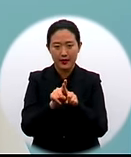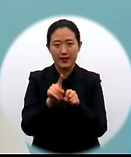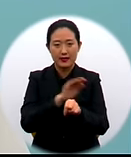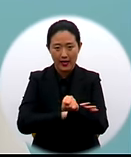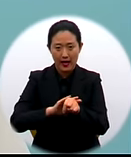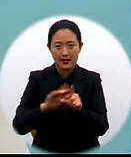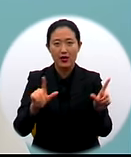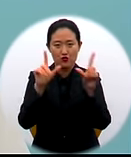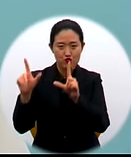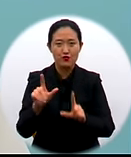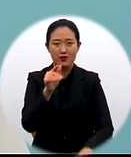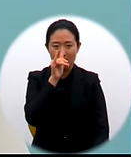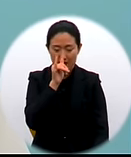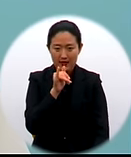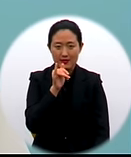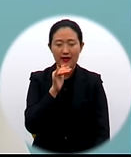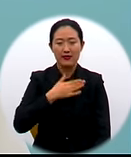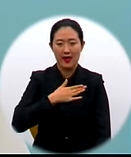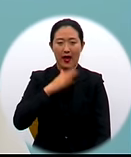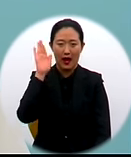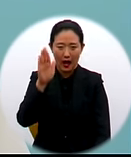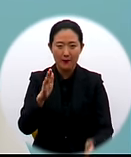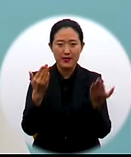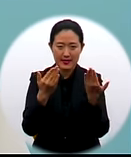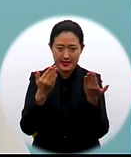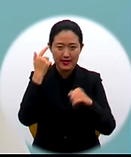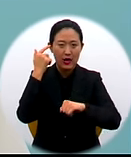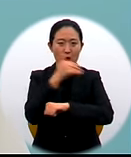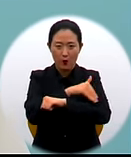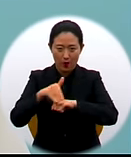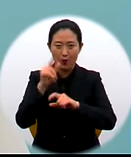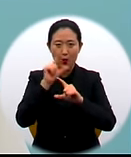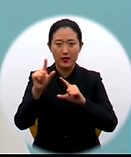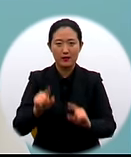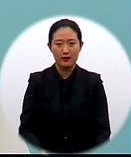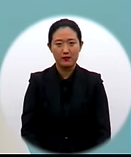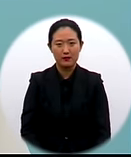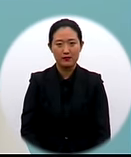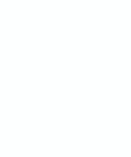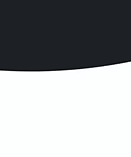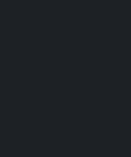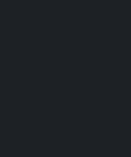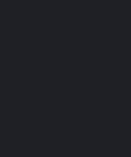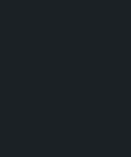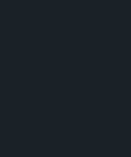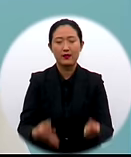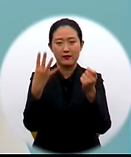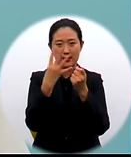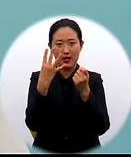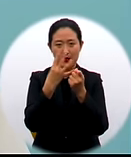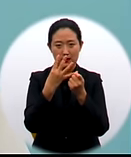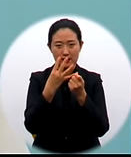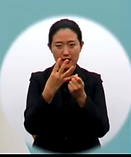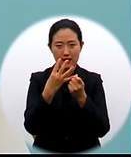함께 융합해서 갈 수 있을지에 대한 고민들이 진로 설계에서 굉장히 중요하게 좀 고민되어야 되는 부분 중에 하나이기는 합니다. 네